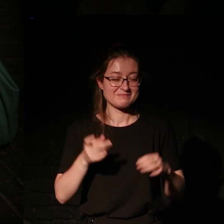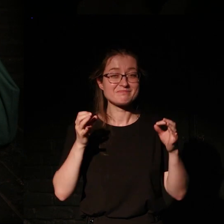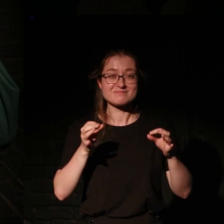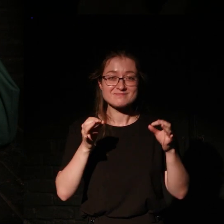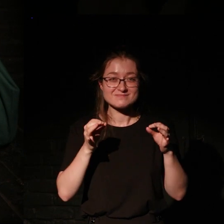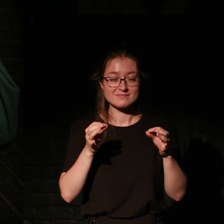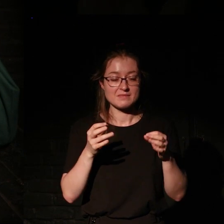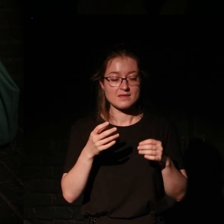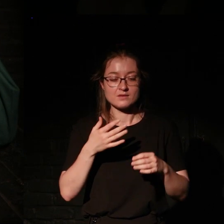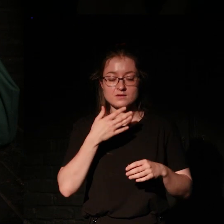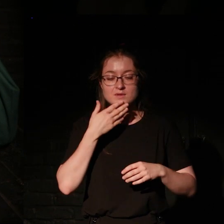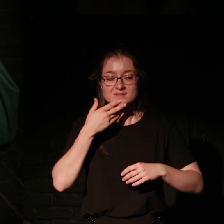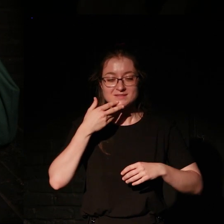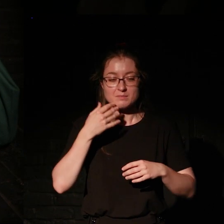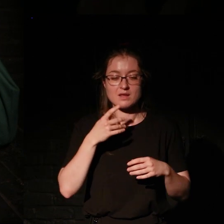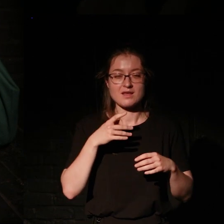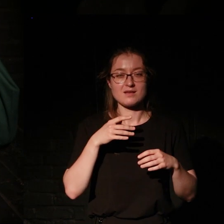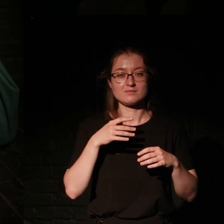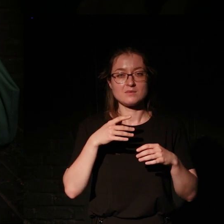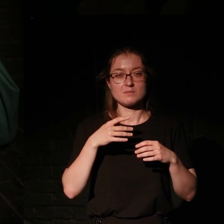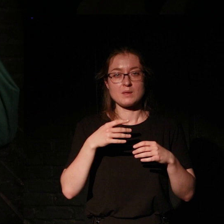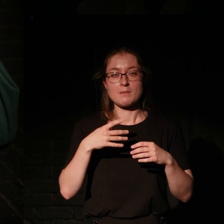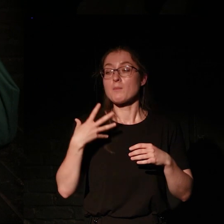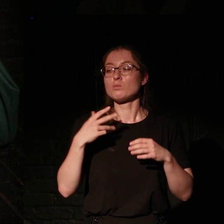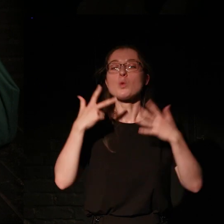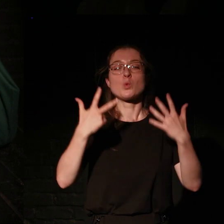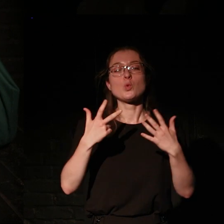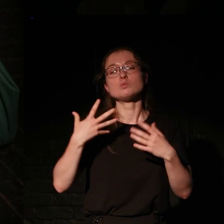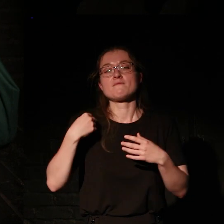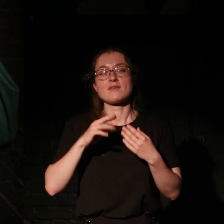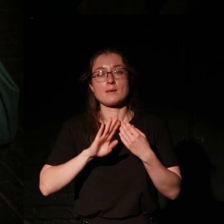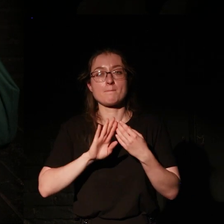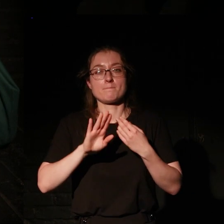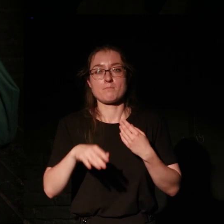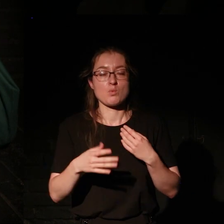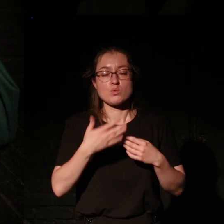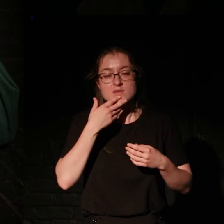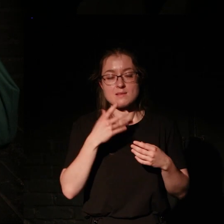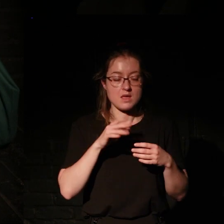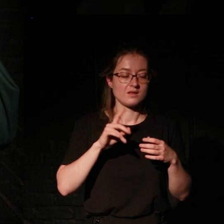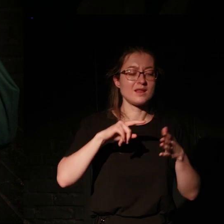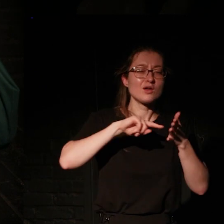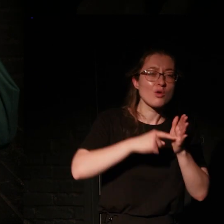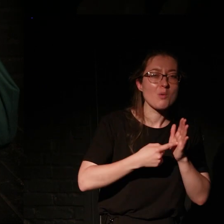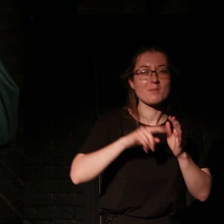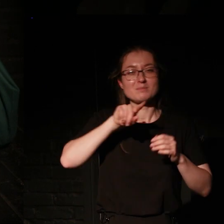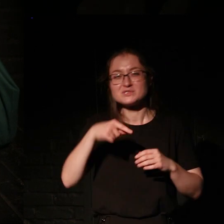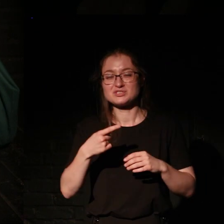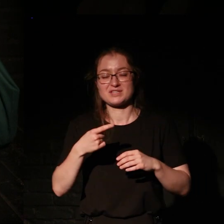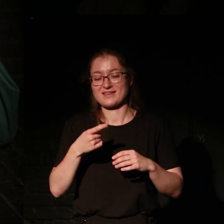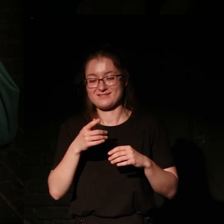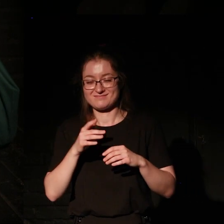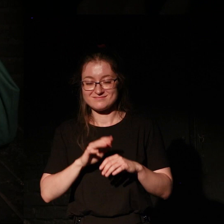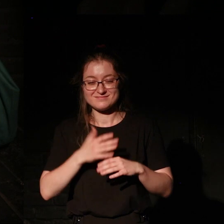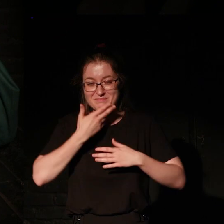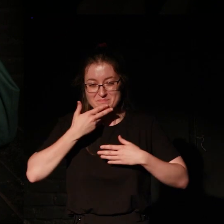też diakrytycznych, co wszystko w ogóle stanowi pewien kłopot, ale też uczy